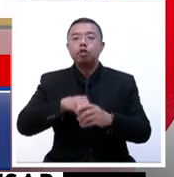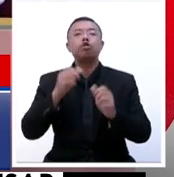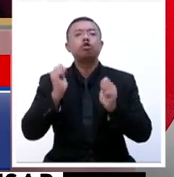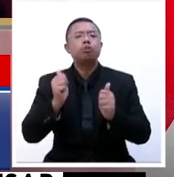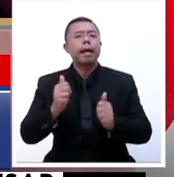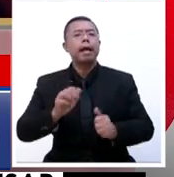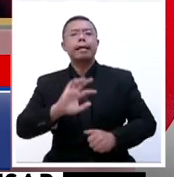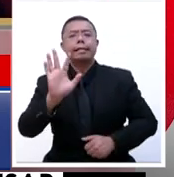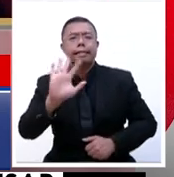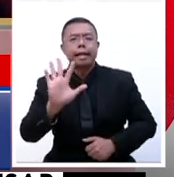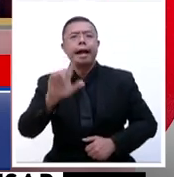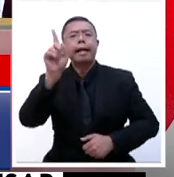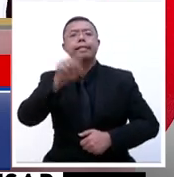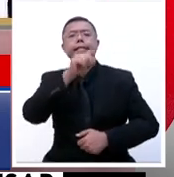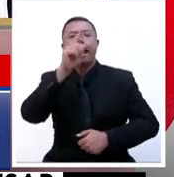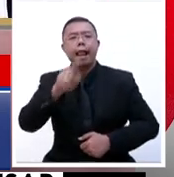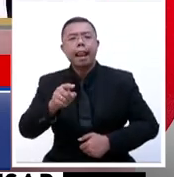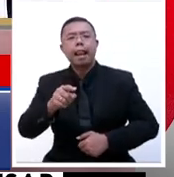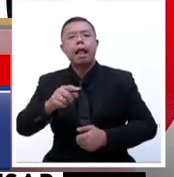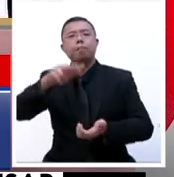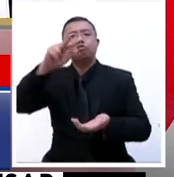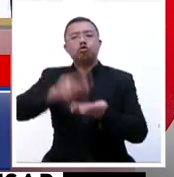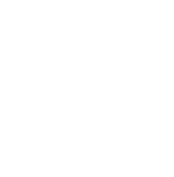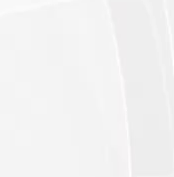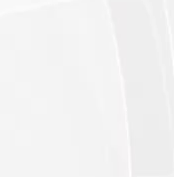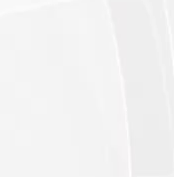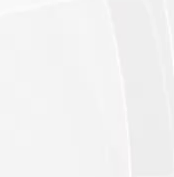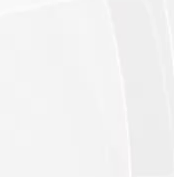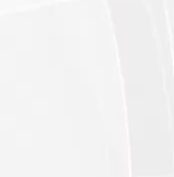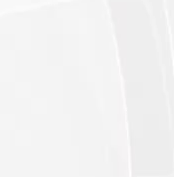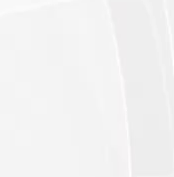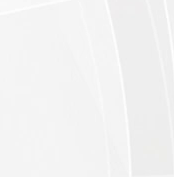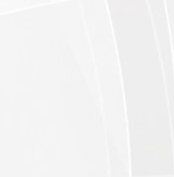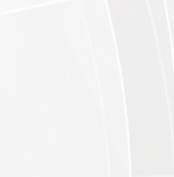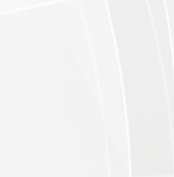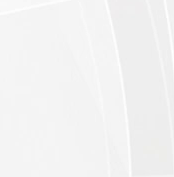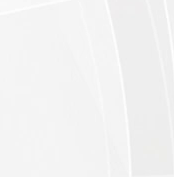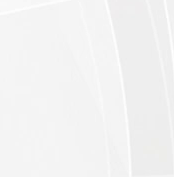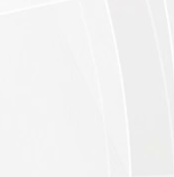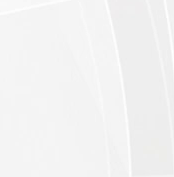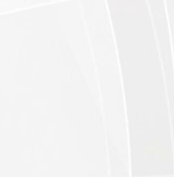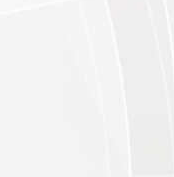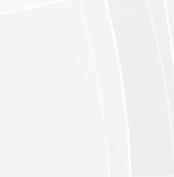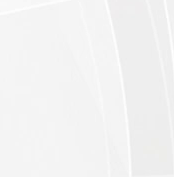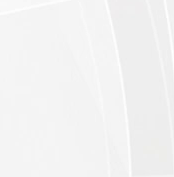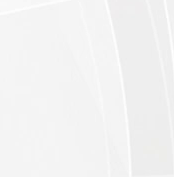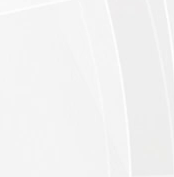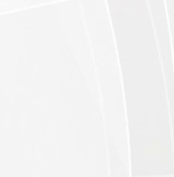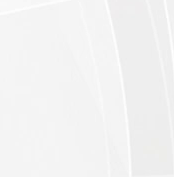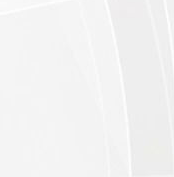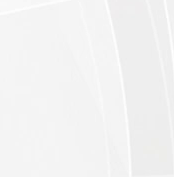agar kita tidak salah jalan di dalam melaksanakan pembangunan kita than